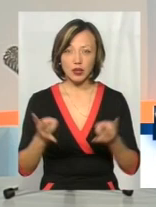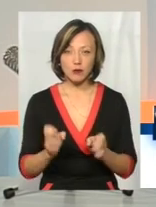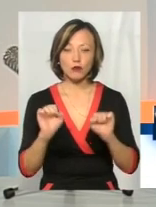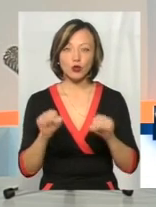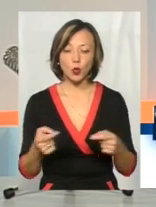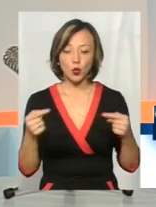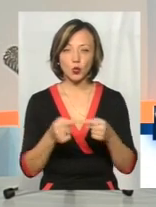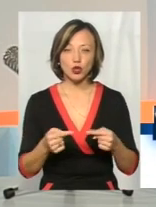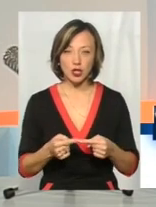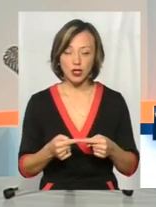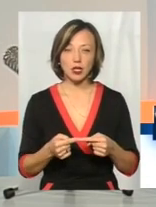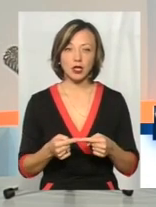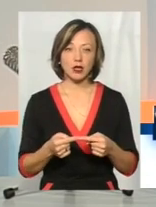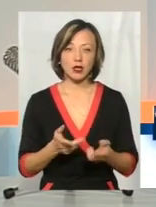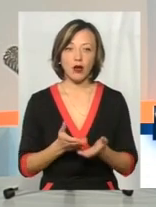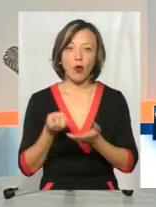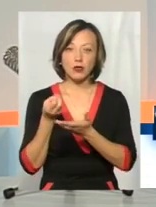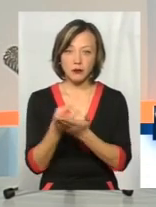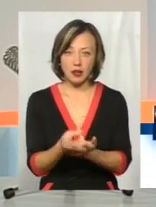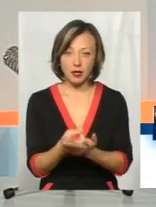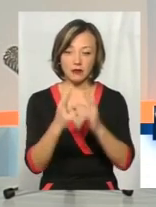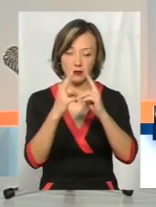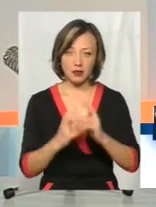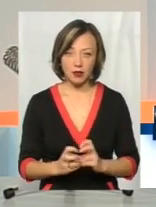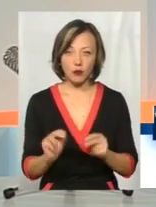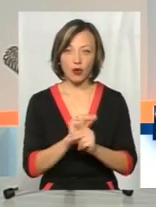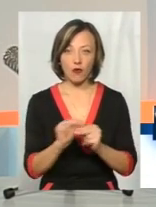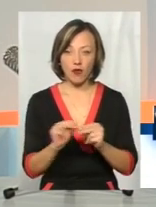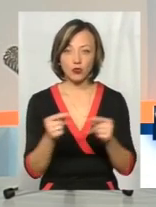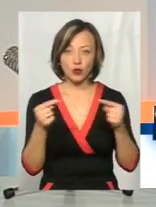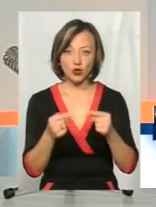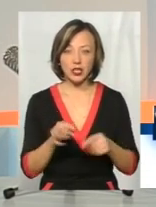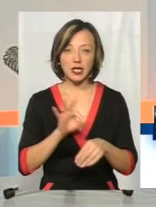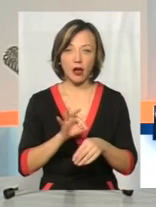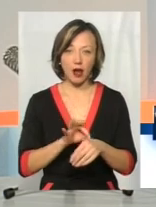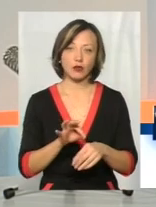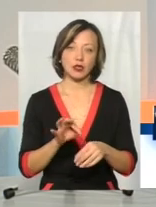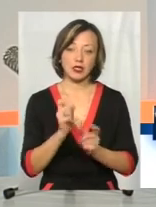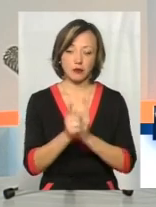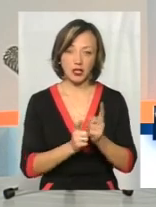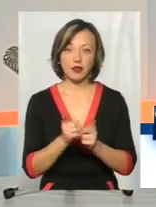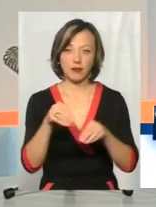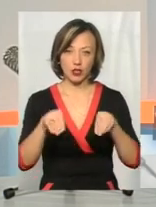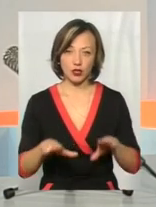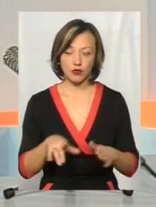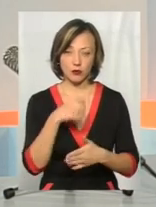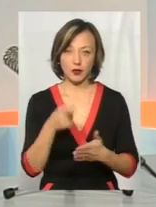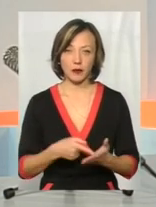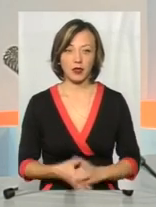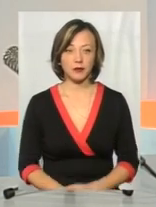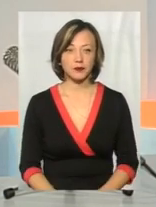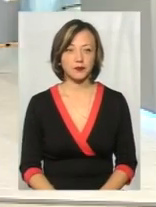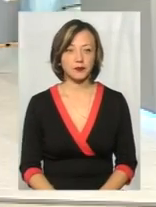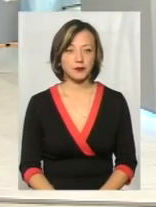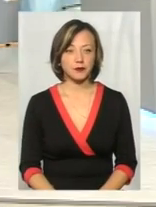можливо, уточнити шляхом госпіталізації в стаціонар, полікуватися, уточнити діагноз, уточнити зміни і тоді вирішувати це питання.